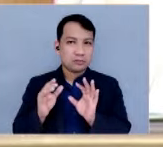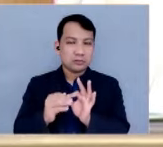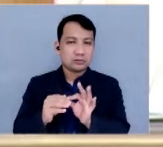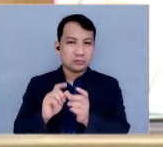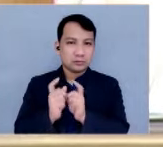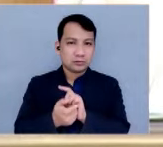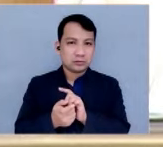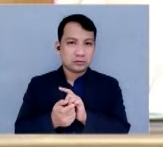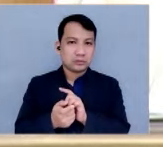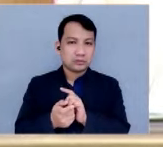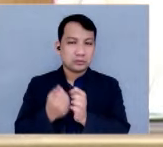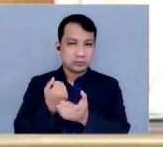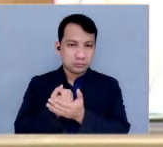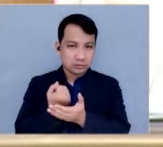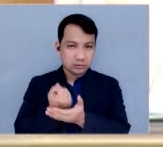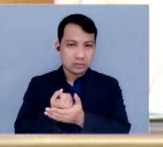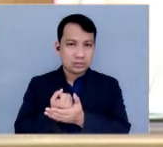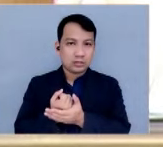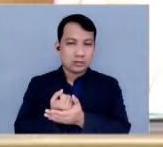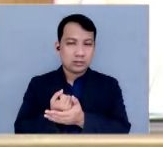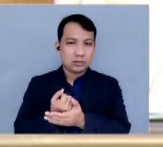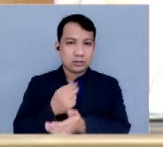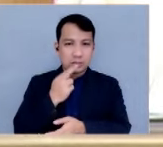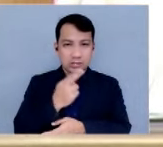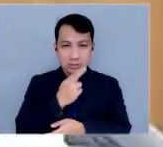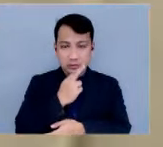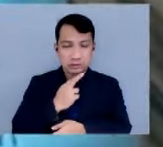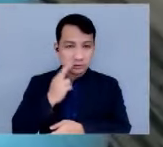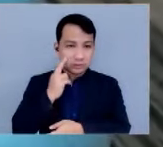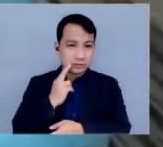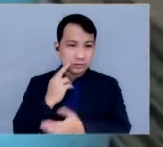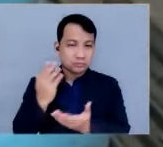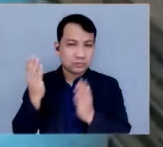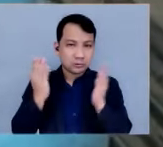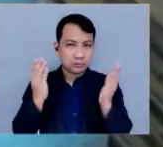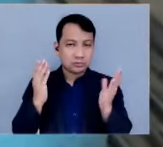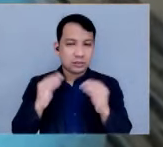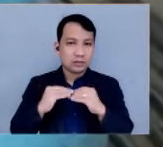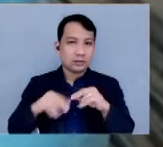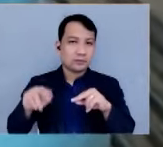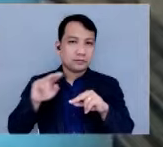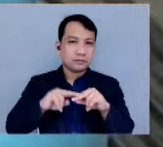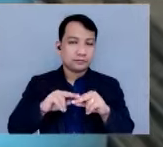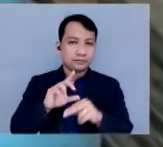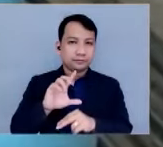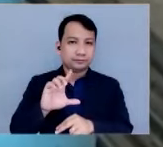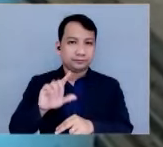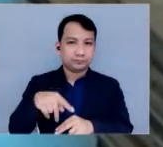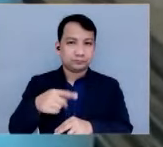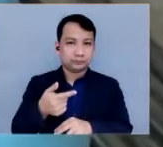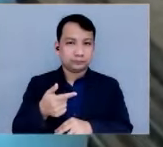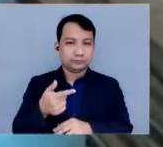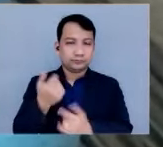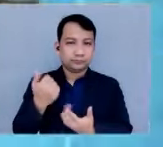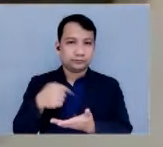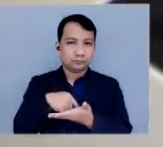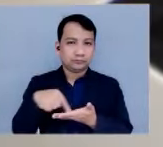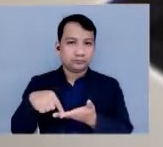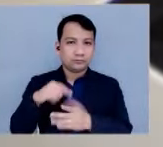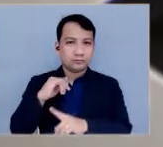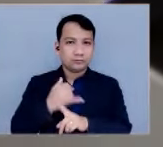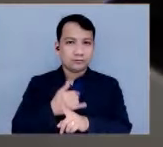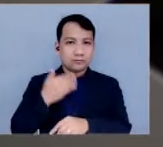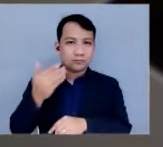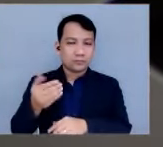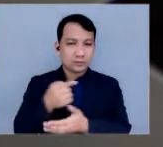wages saka Iyung restaurants and accommodation services din nagtaas din ang presyo ng LPG ngayong unang Linggo ng Hulyo sa susunod na